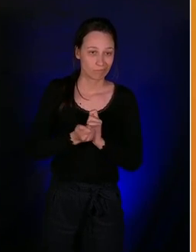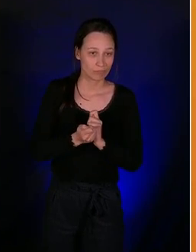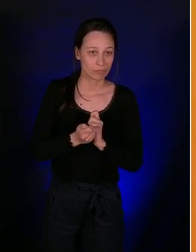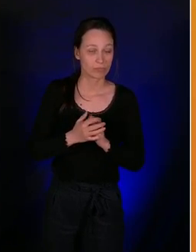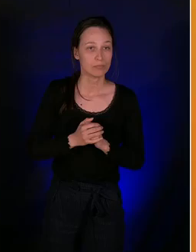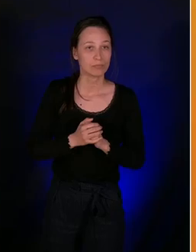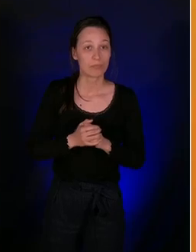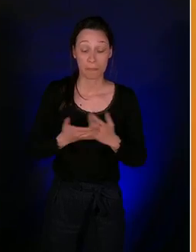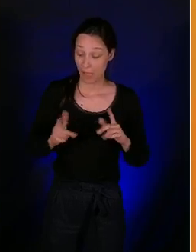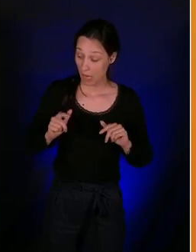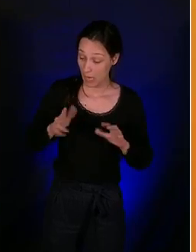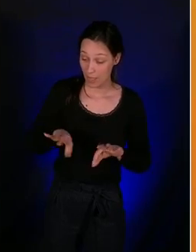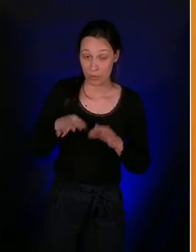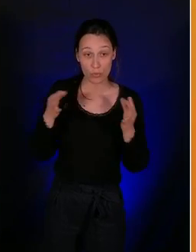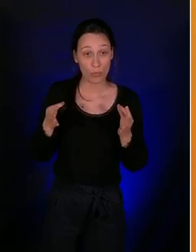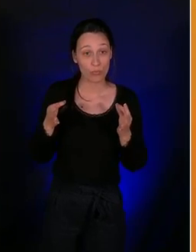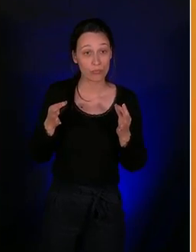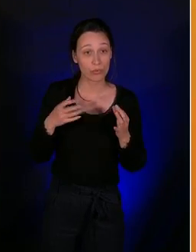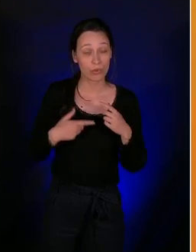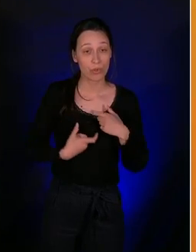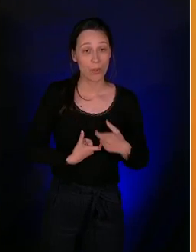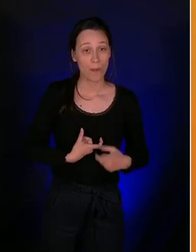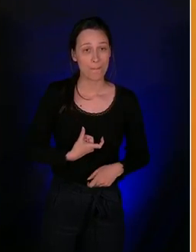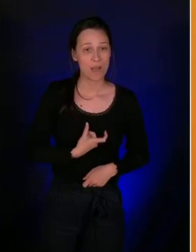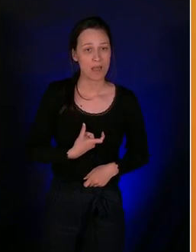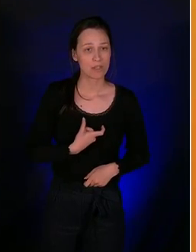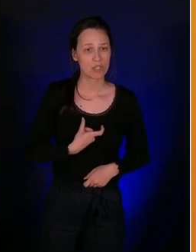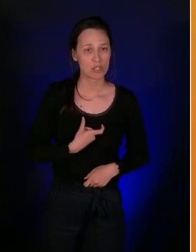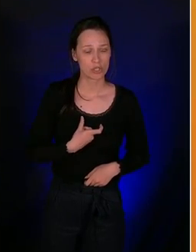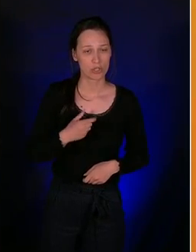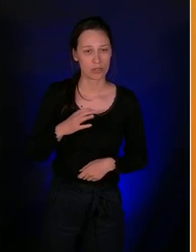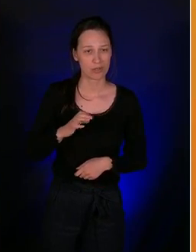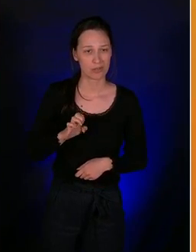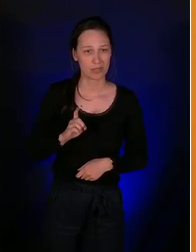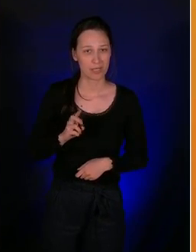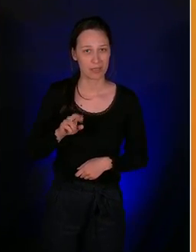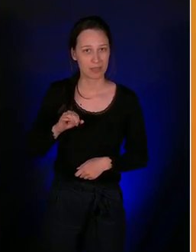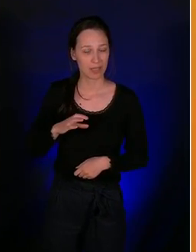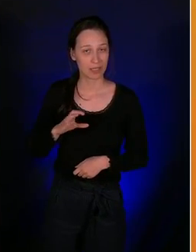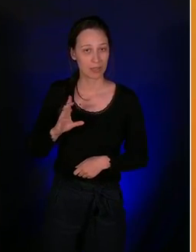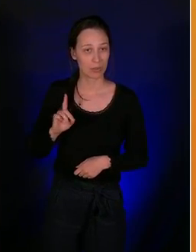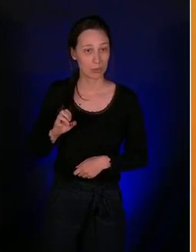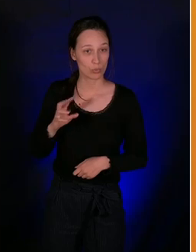Cédric Dos Santos des Métaux, donc tu pourras venir le chercher avant le repas. Voilà, la parole à Mathieu